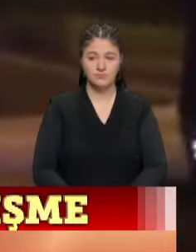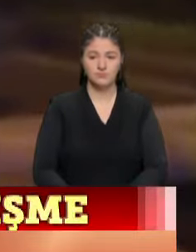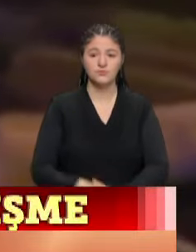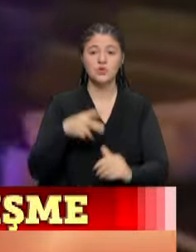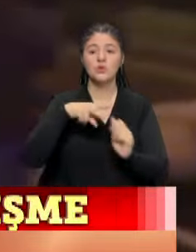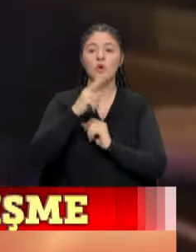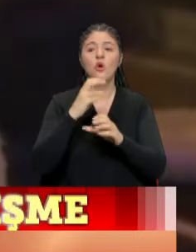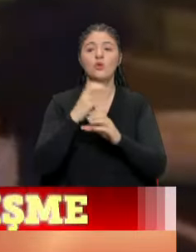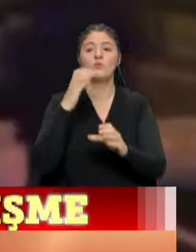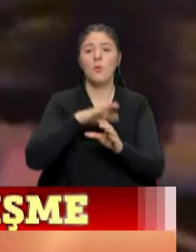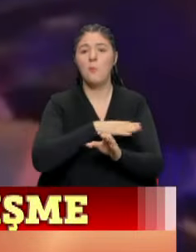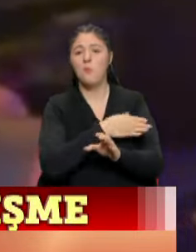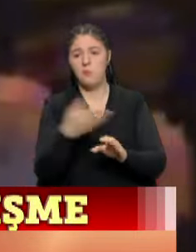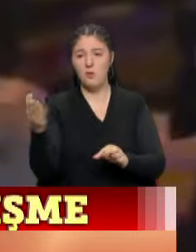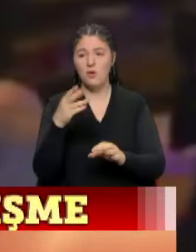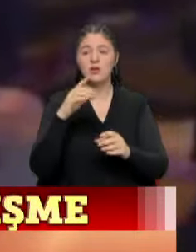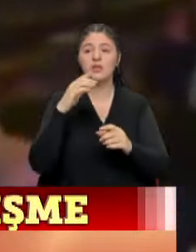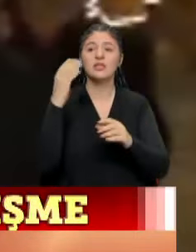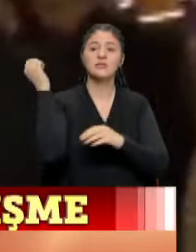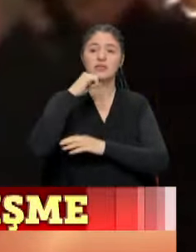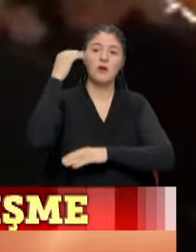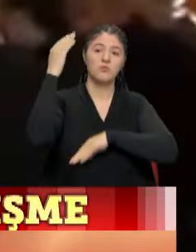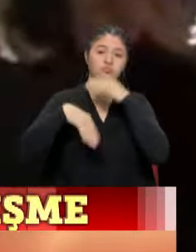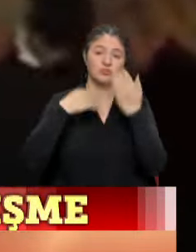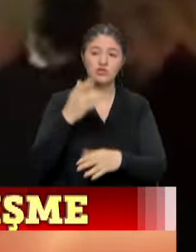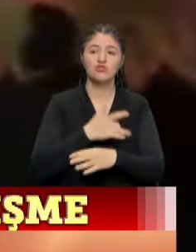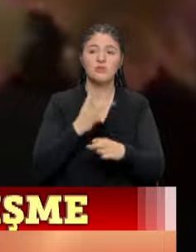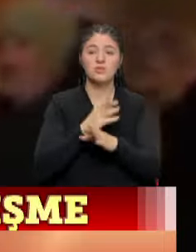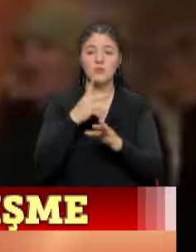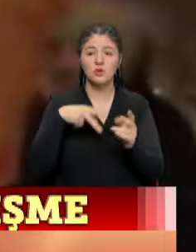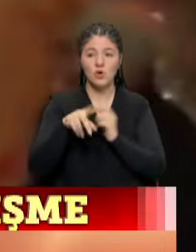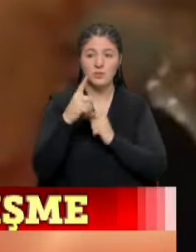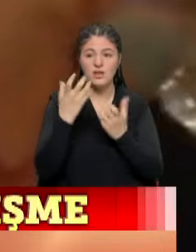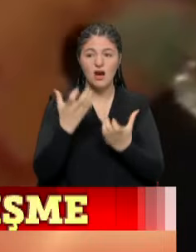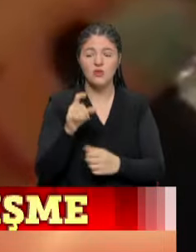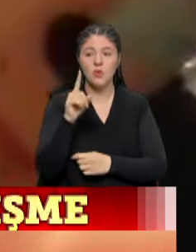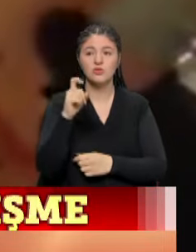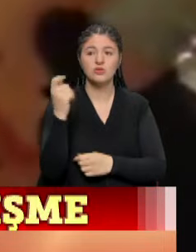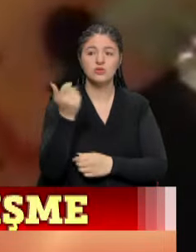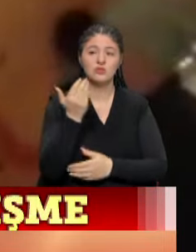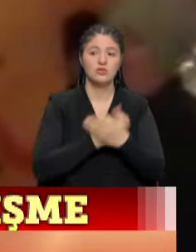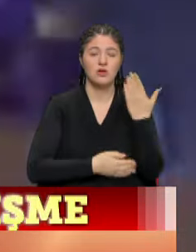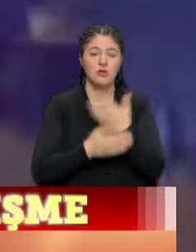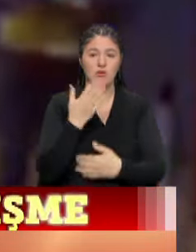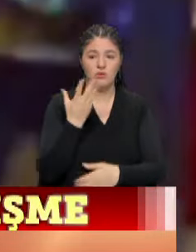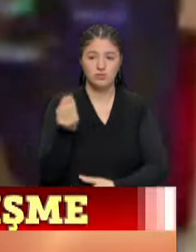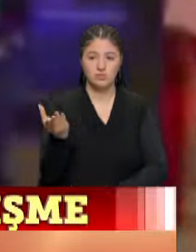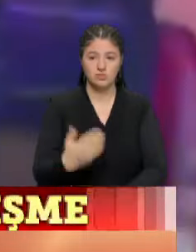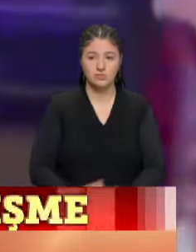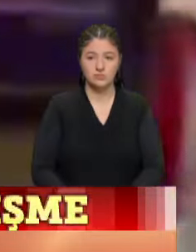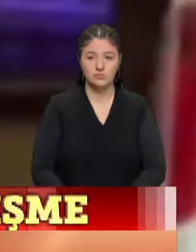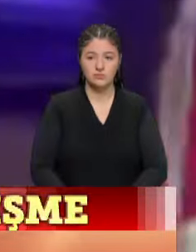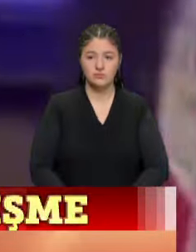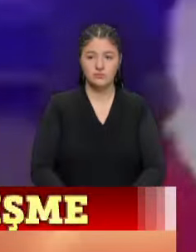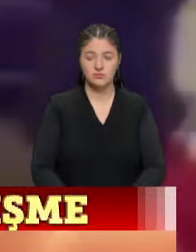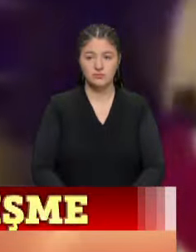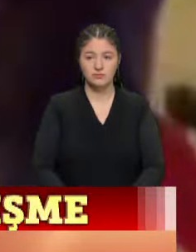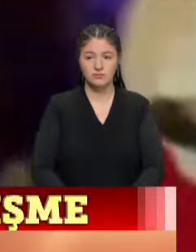Yolcu otobüsü savruldu, tır ters döndü. Cam pazarına dönen otoyolda biri ağır, 19 kişi yaralandı.